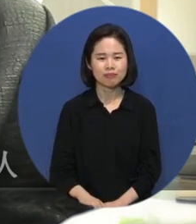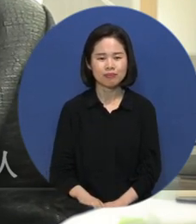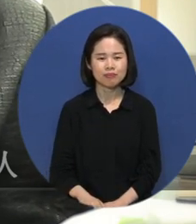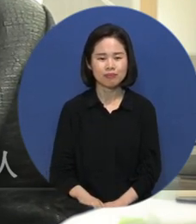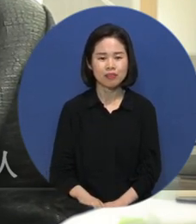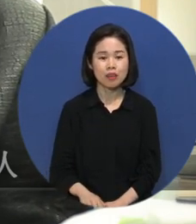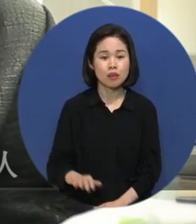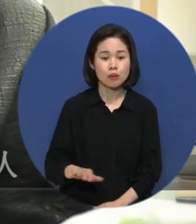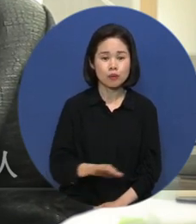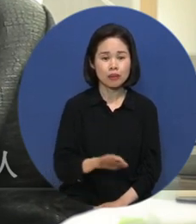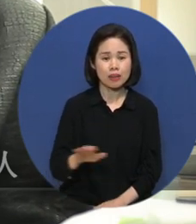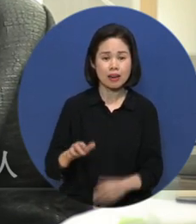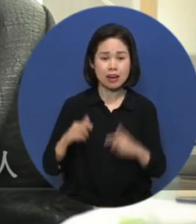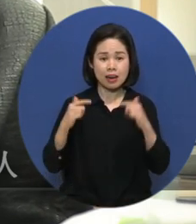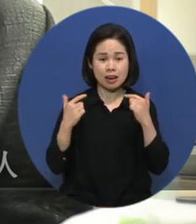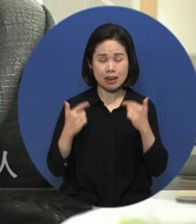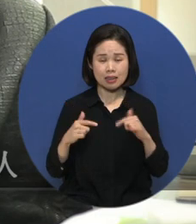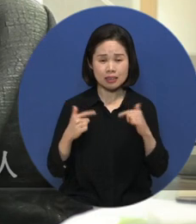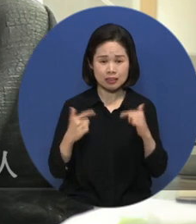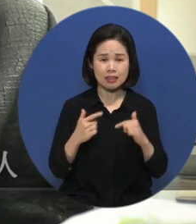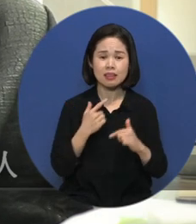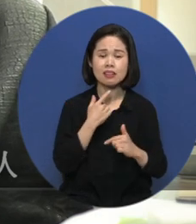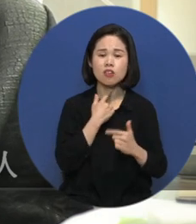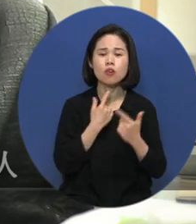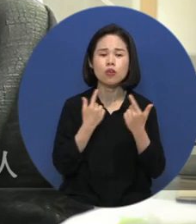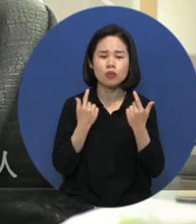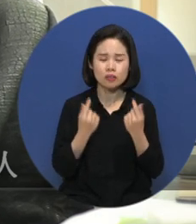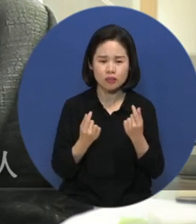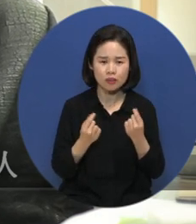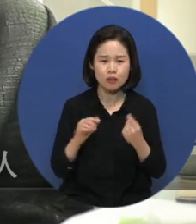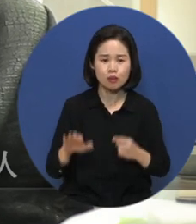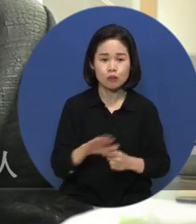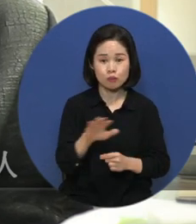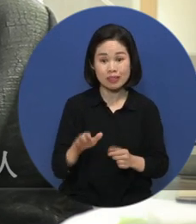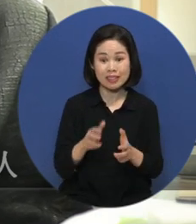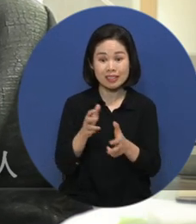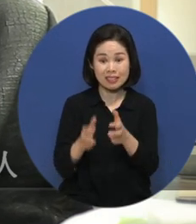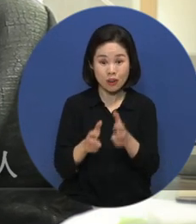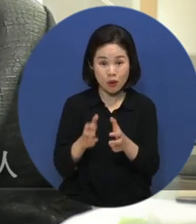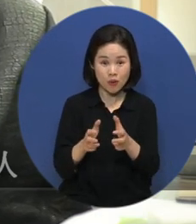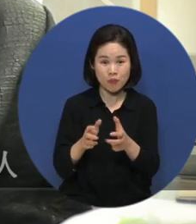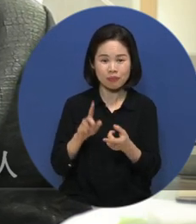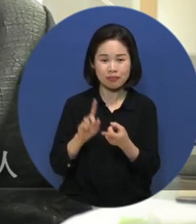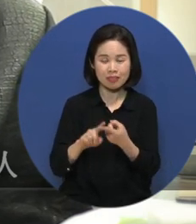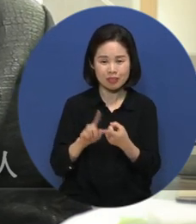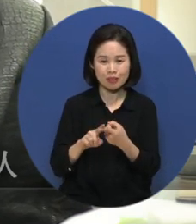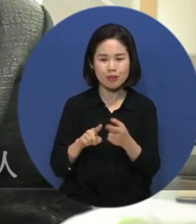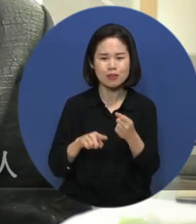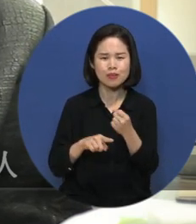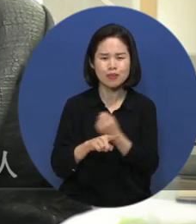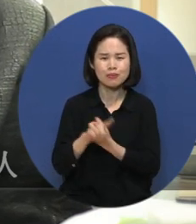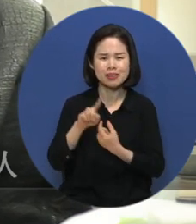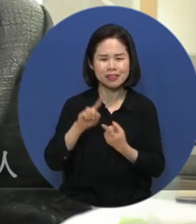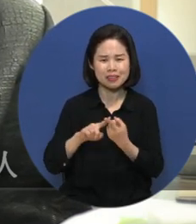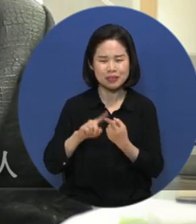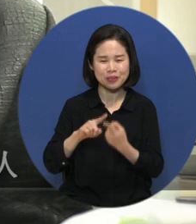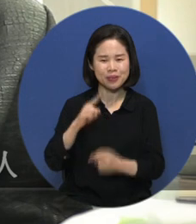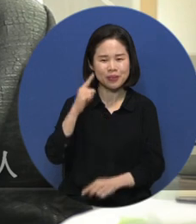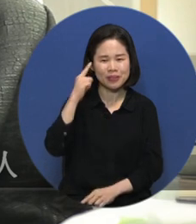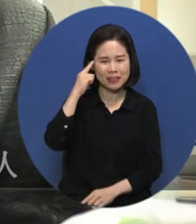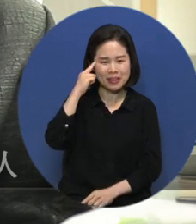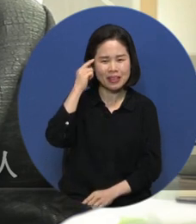우리가 하는 이 사업에 의미를 갖고서 의미를 우리가 되새기면서